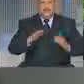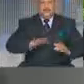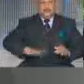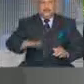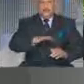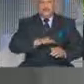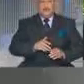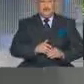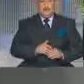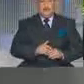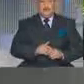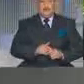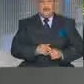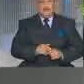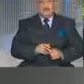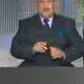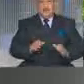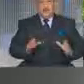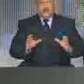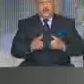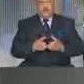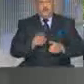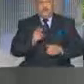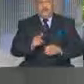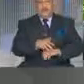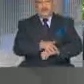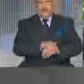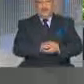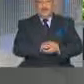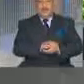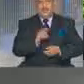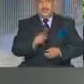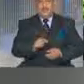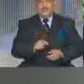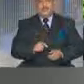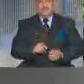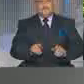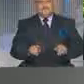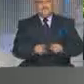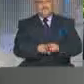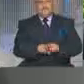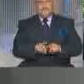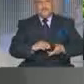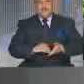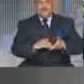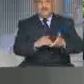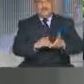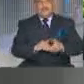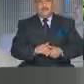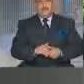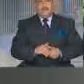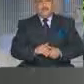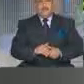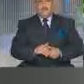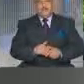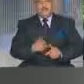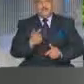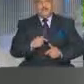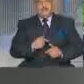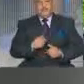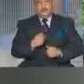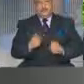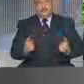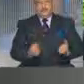وزارة الثقافة للفتة إلى هذه المعالم وحراستها وصيانتها وترسيمها، وكذلك معناتها تسجيلها